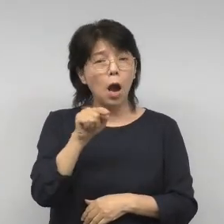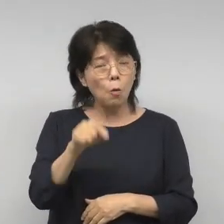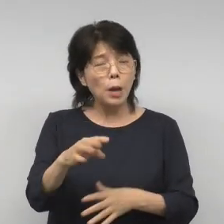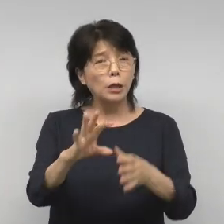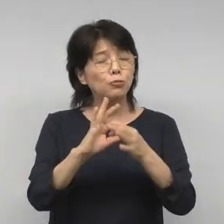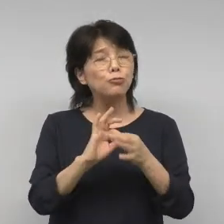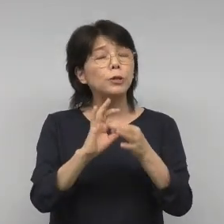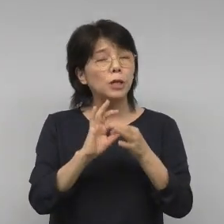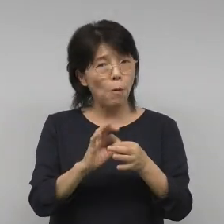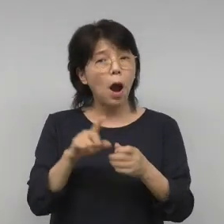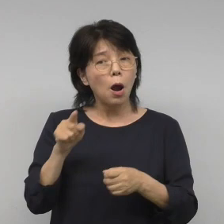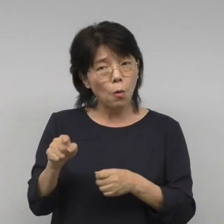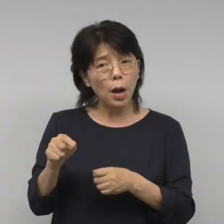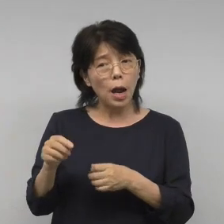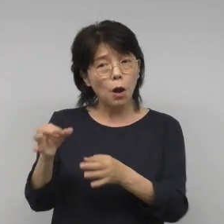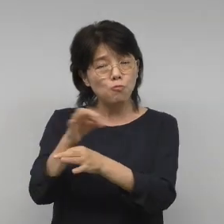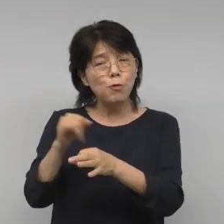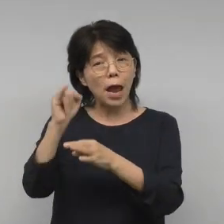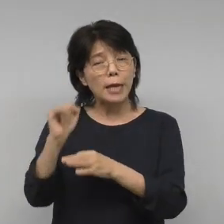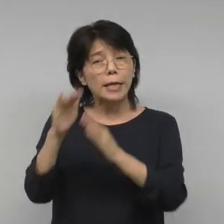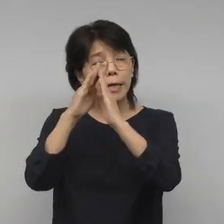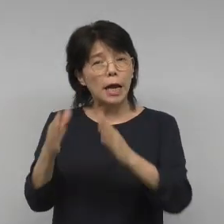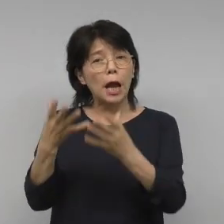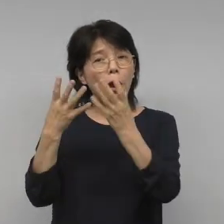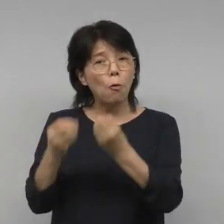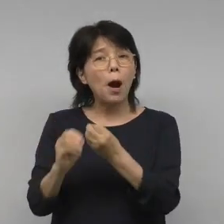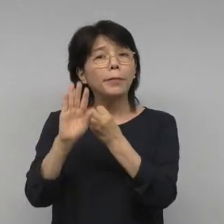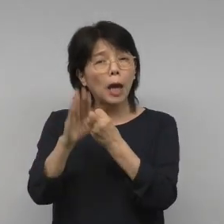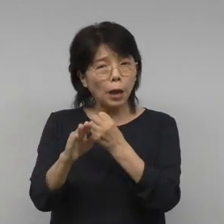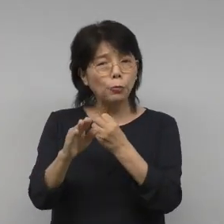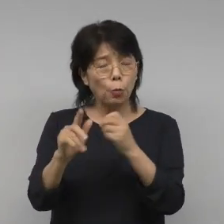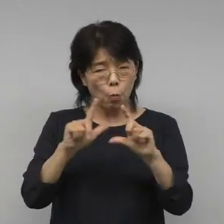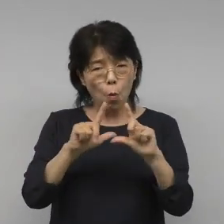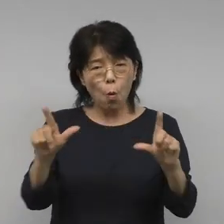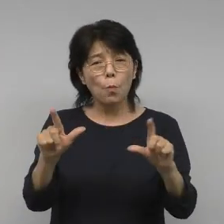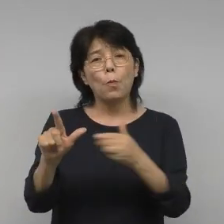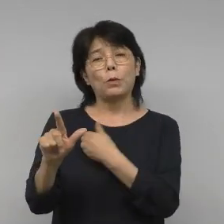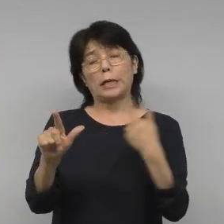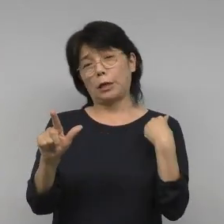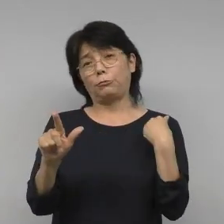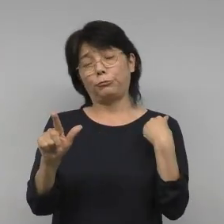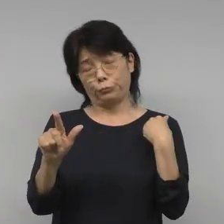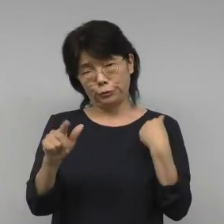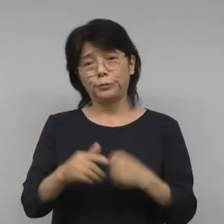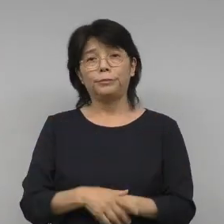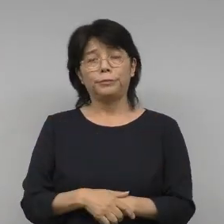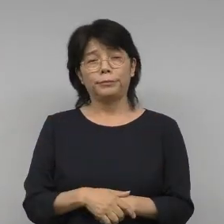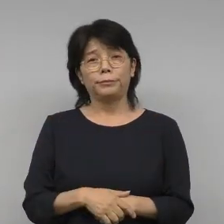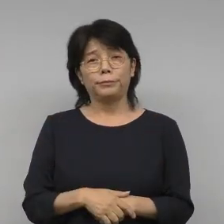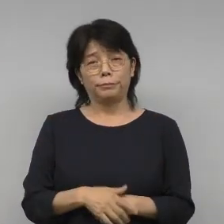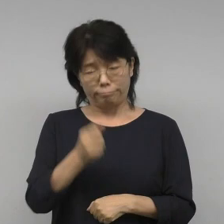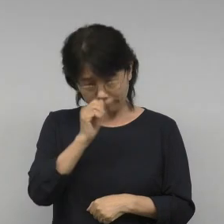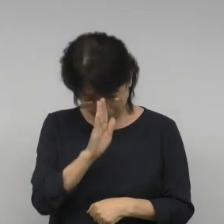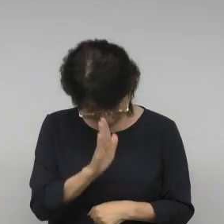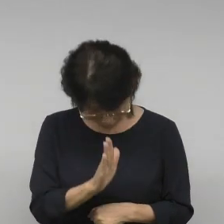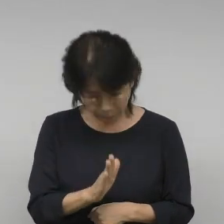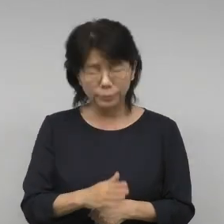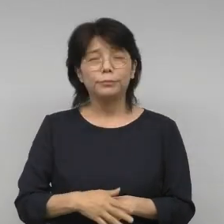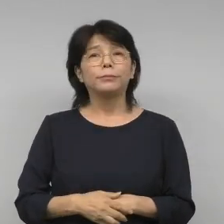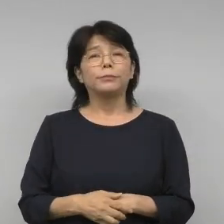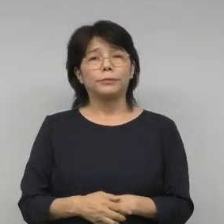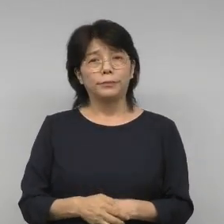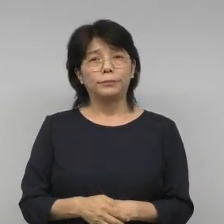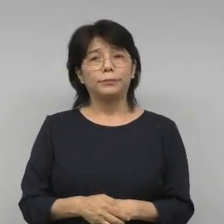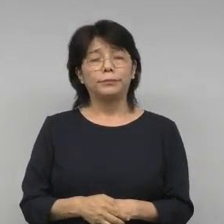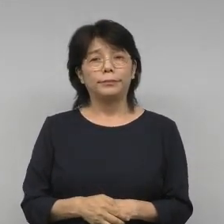については、議会運営委員会終了後の解禁ということで、お願いしたいというふうに